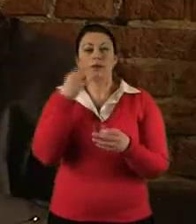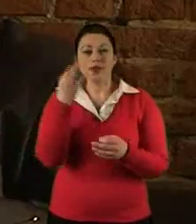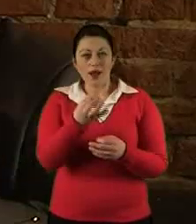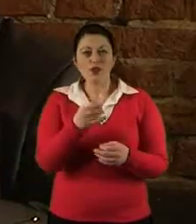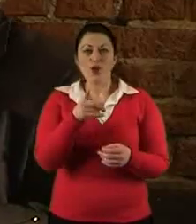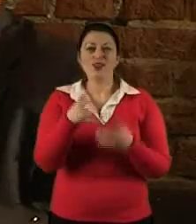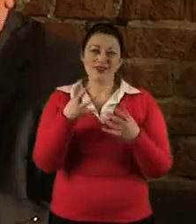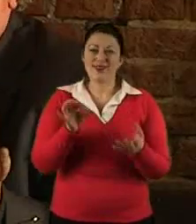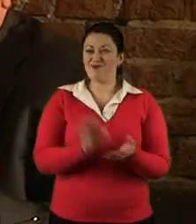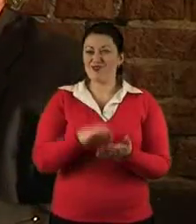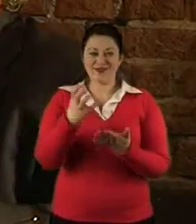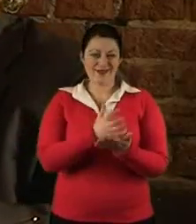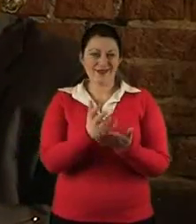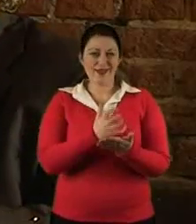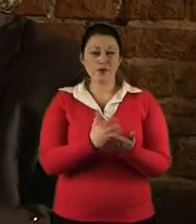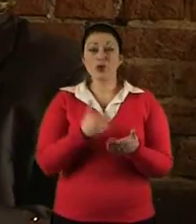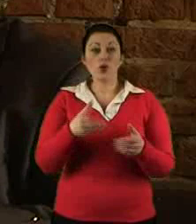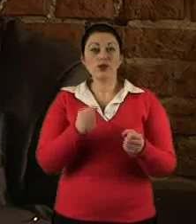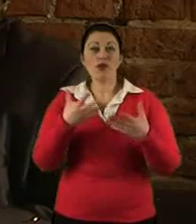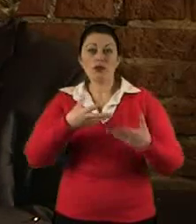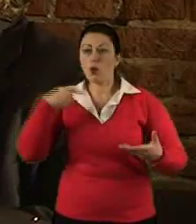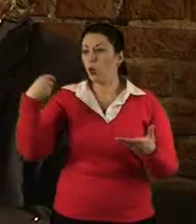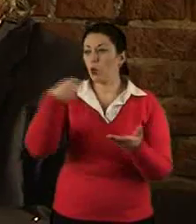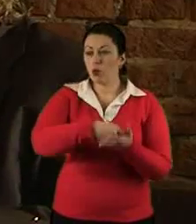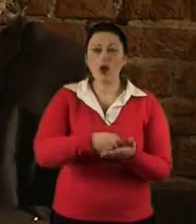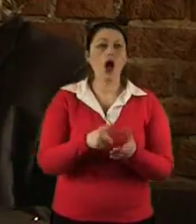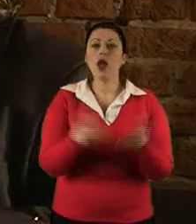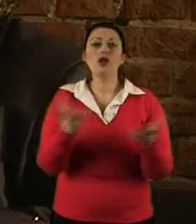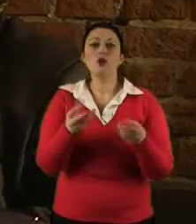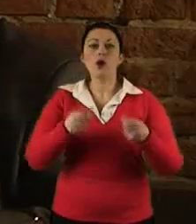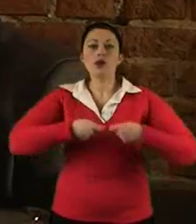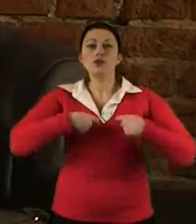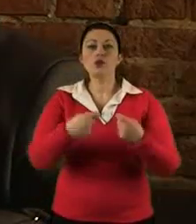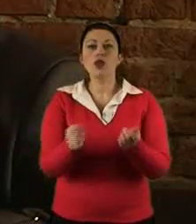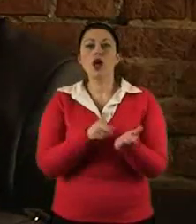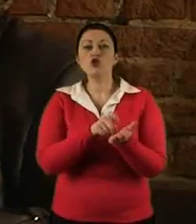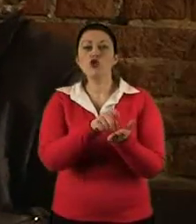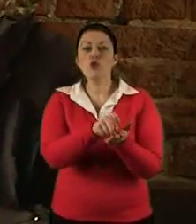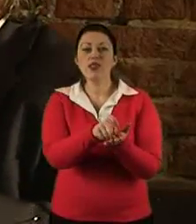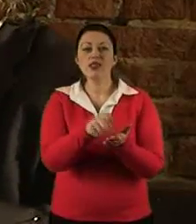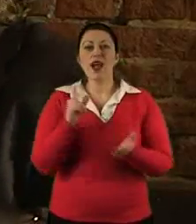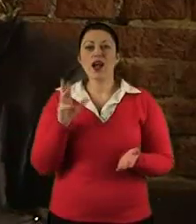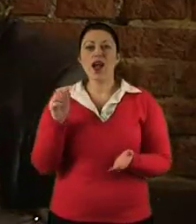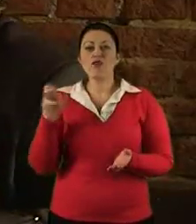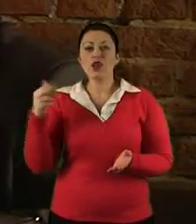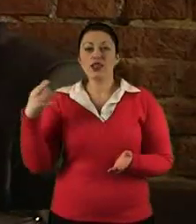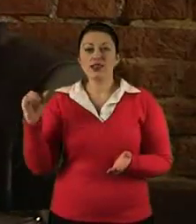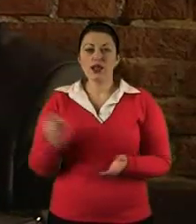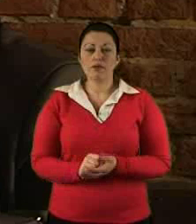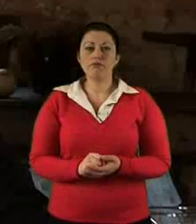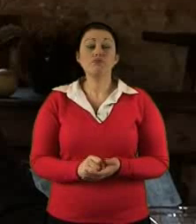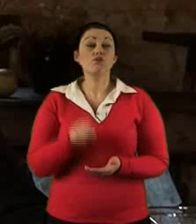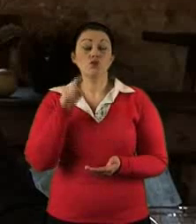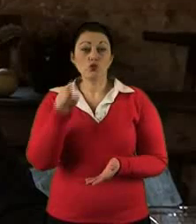Pytanie retoryczne, oczywiście podejmują z takich powodów, że jest na to zbyt. No ale właśnie, gdzie można sprzedać dziś dżdżownicę